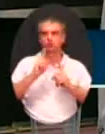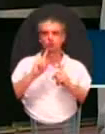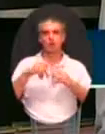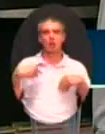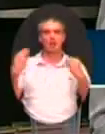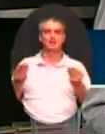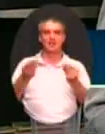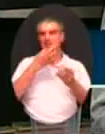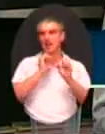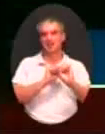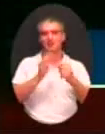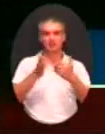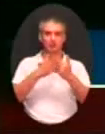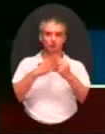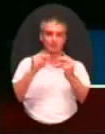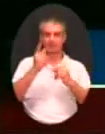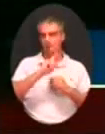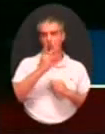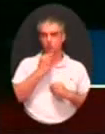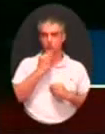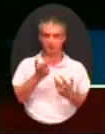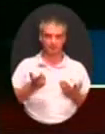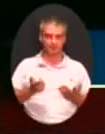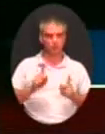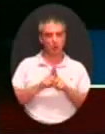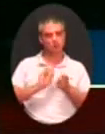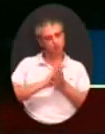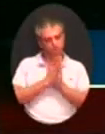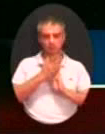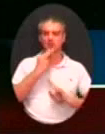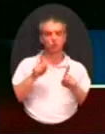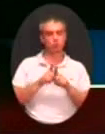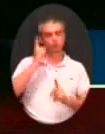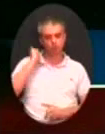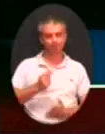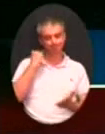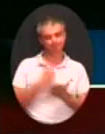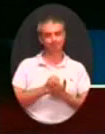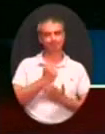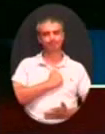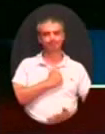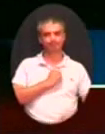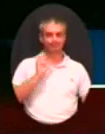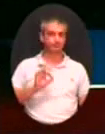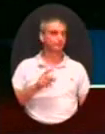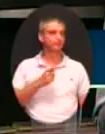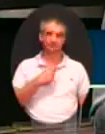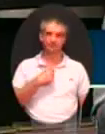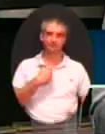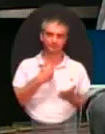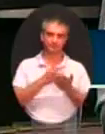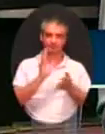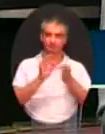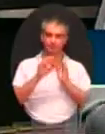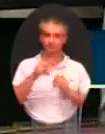שלא לתת לגיטימציה לנישואי תערובת עם כאלה שלא עוברים גיור כהלכה או גיור מחמיר? אני אשיל מעורך דין ניאל